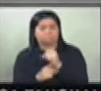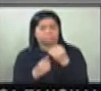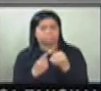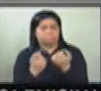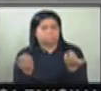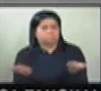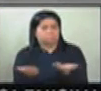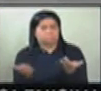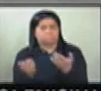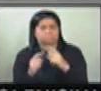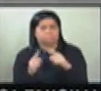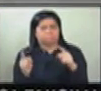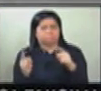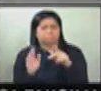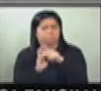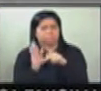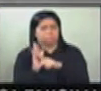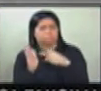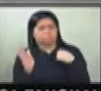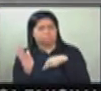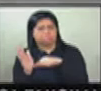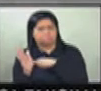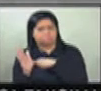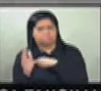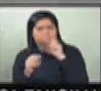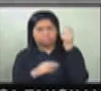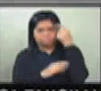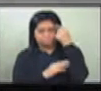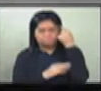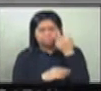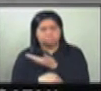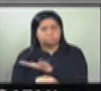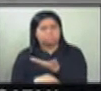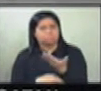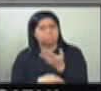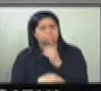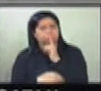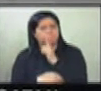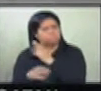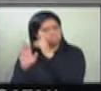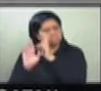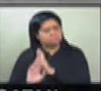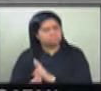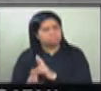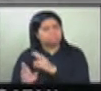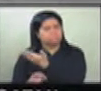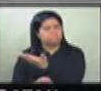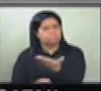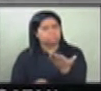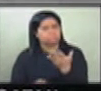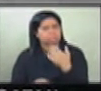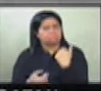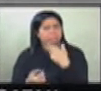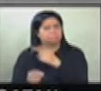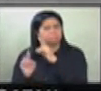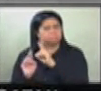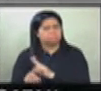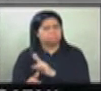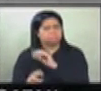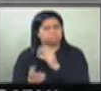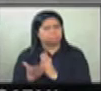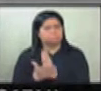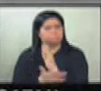kung saan ang tatakaran natin, ng gobyerno natin, ay paggalang sa dangal at